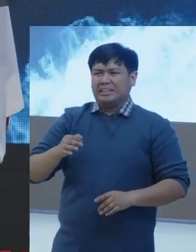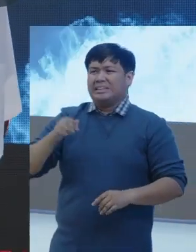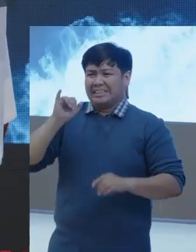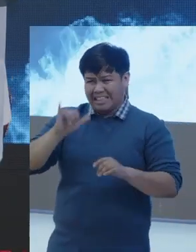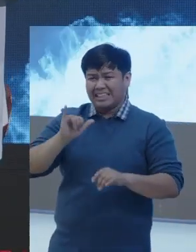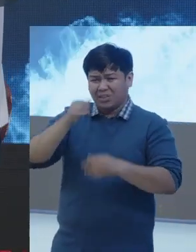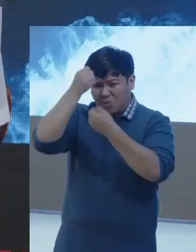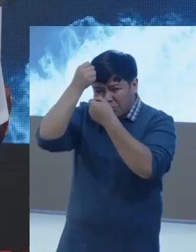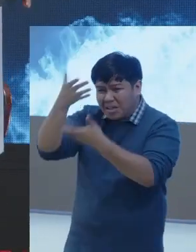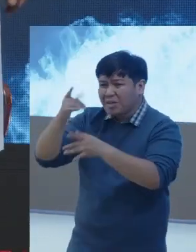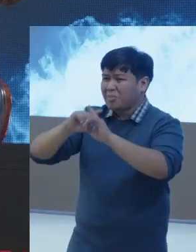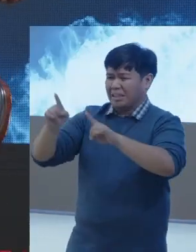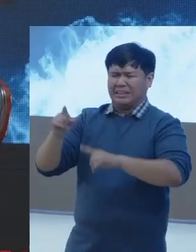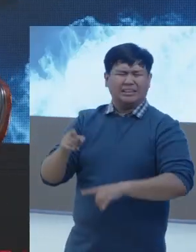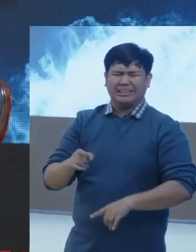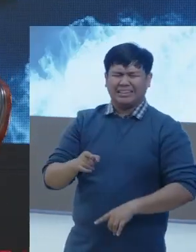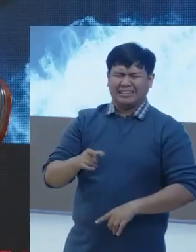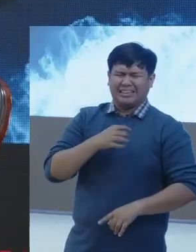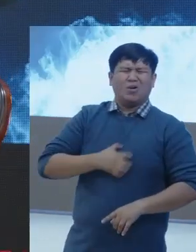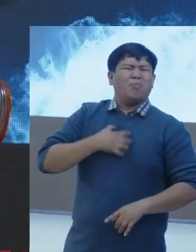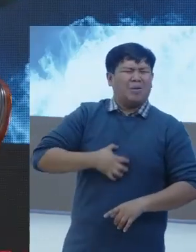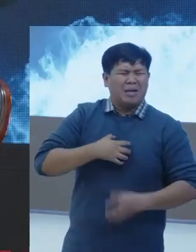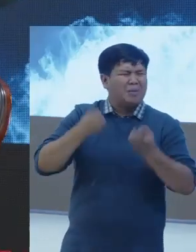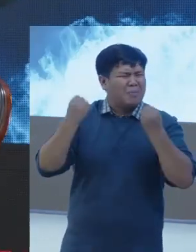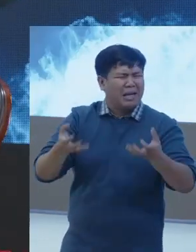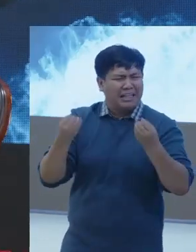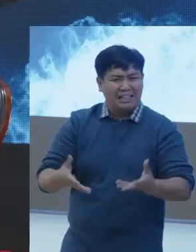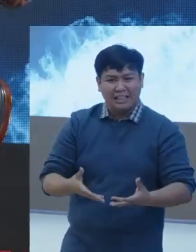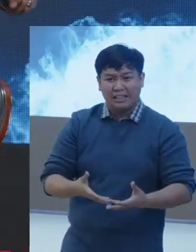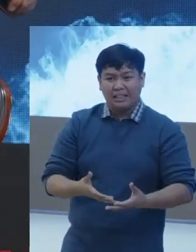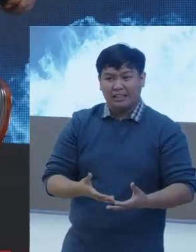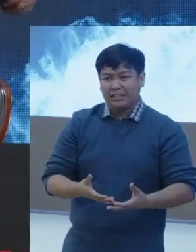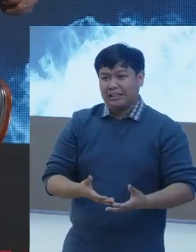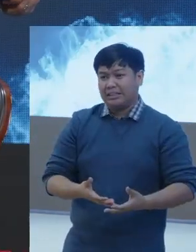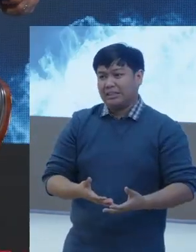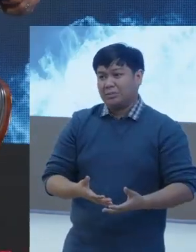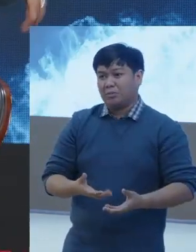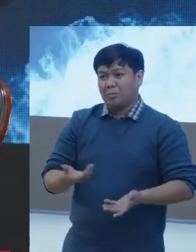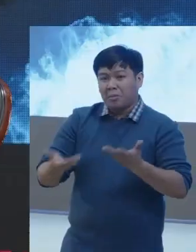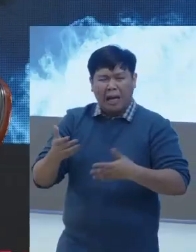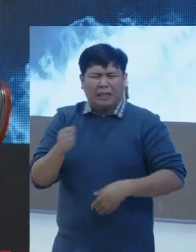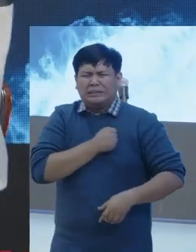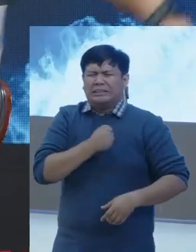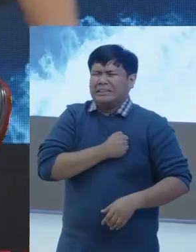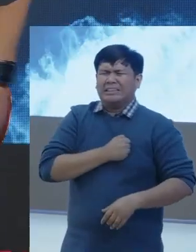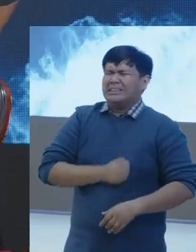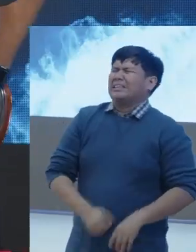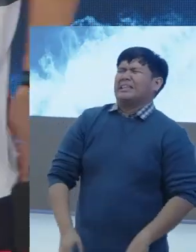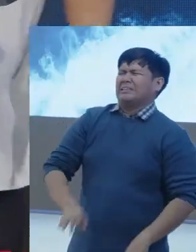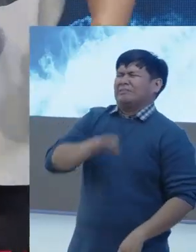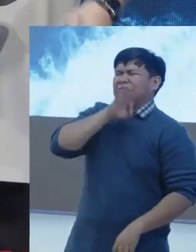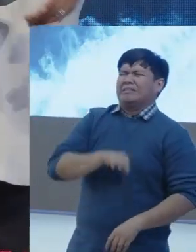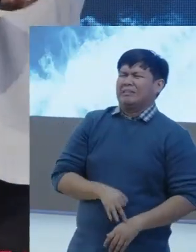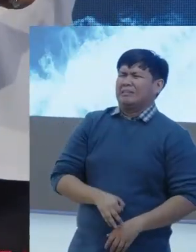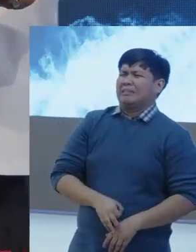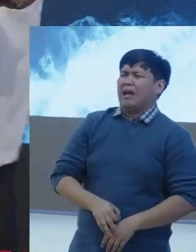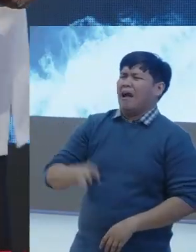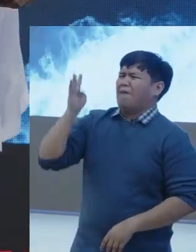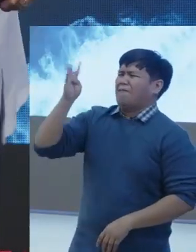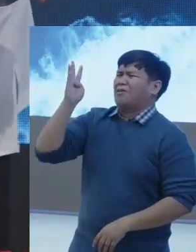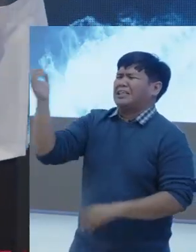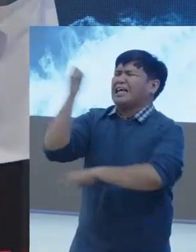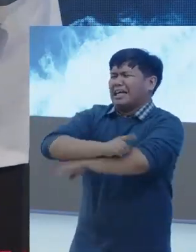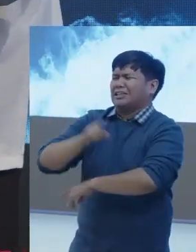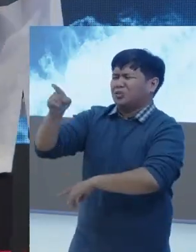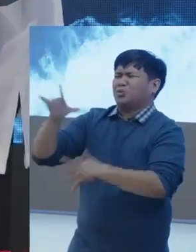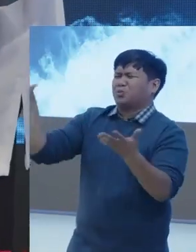loob. No? Sumunod nga siya, pero parang nagdadabog. Yet 40 days, sabi niya.